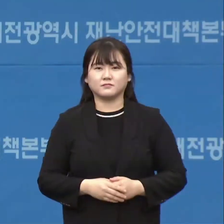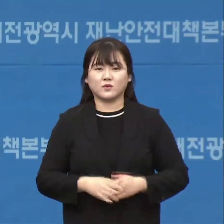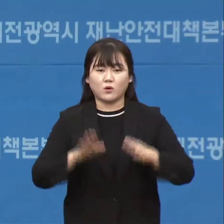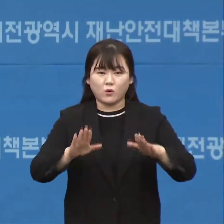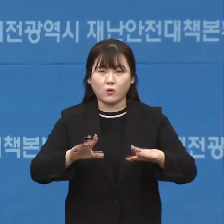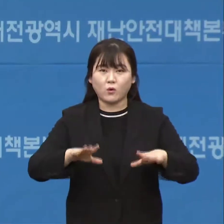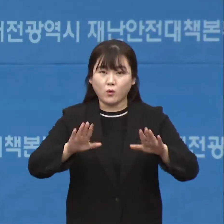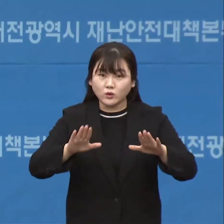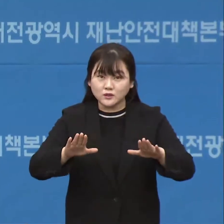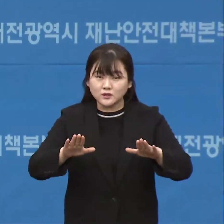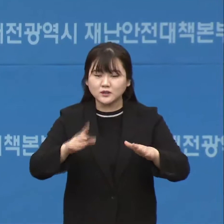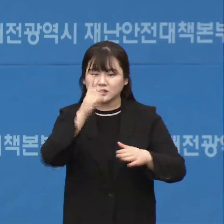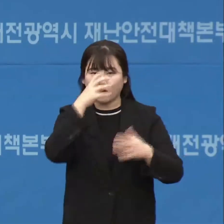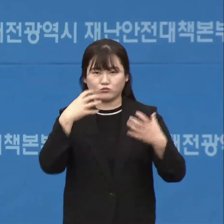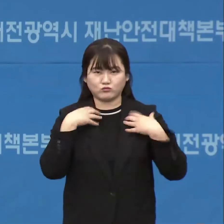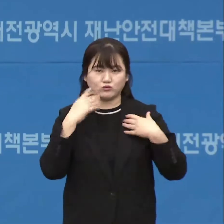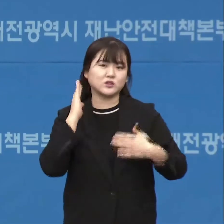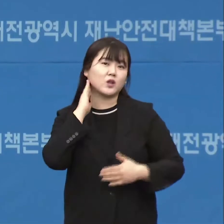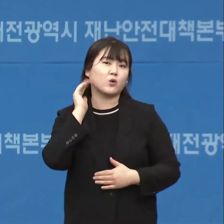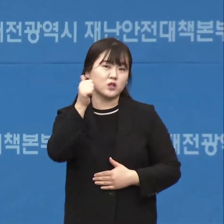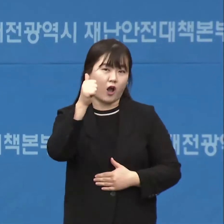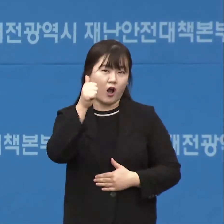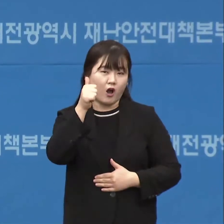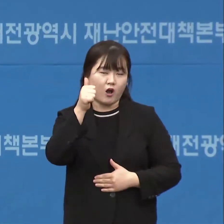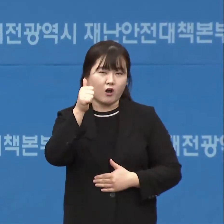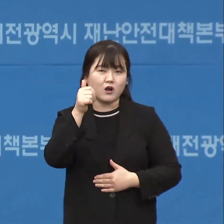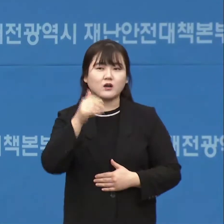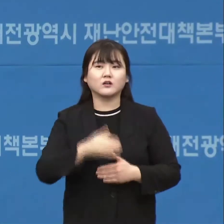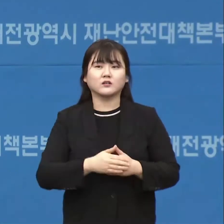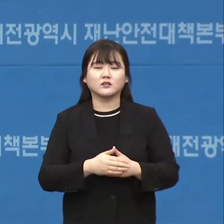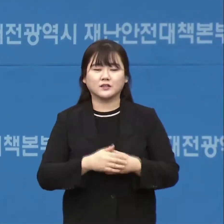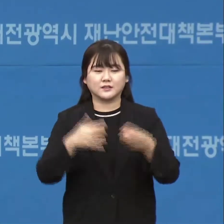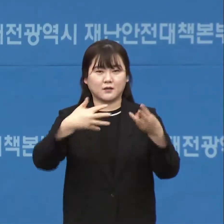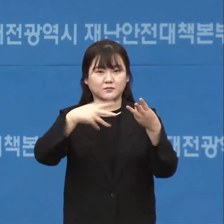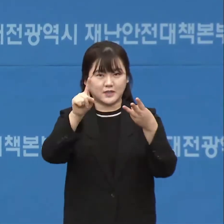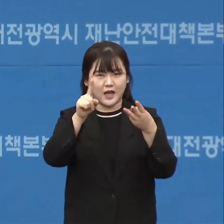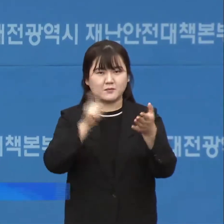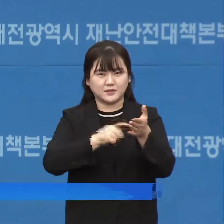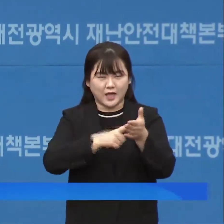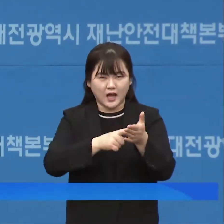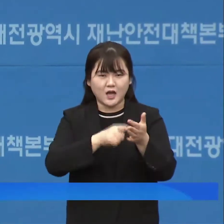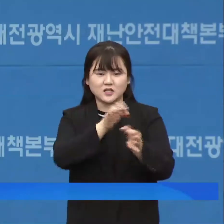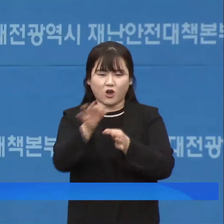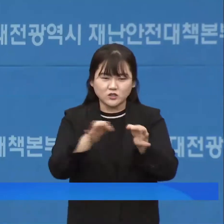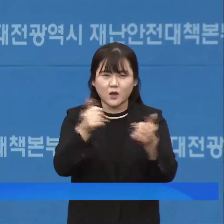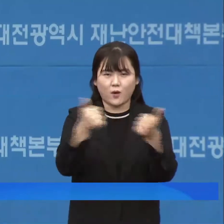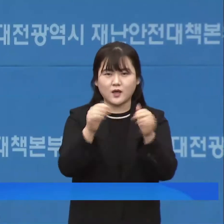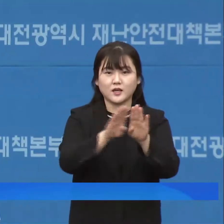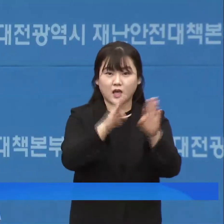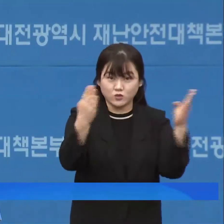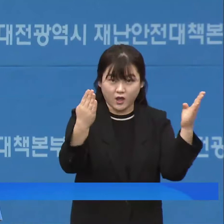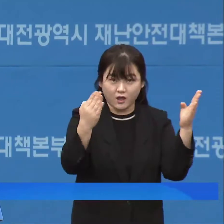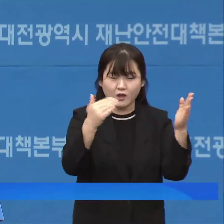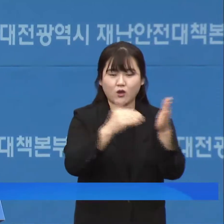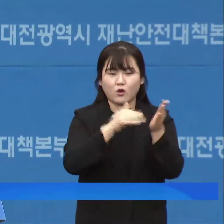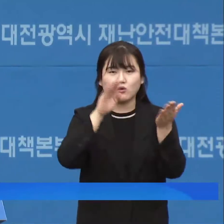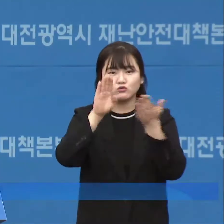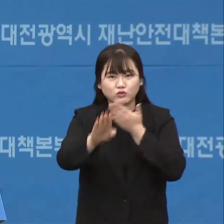어 금일 정부는 대통령님 주제에 제 3차 비상 경제 회의를 개최하고